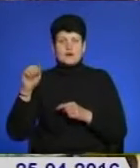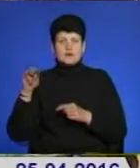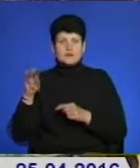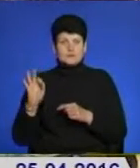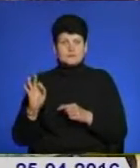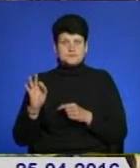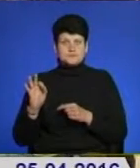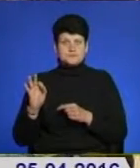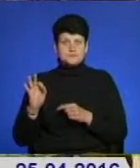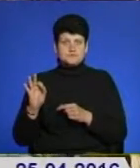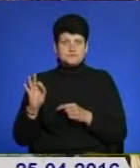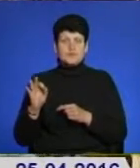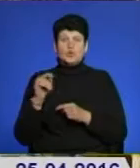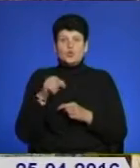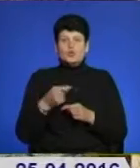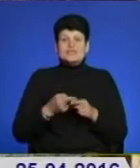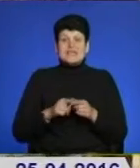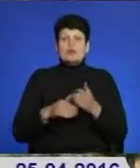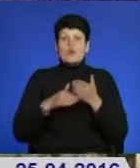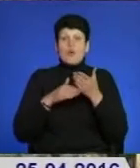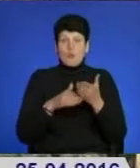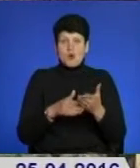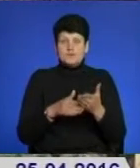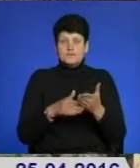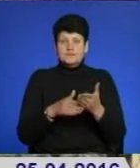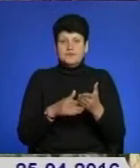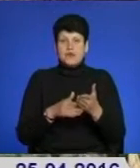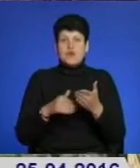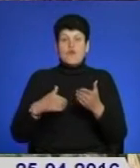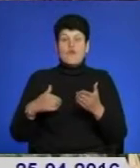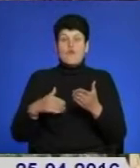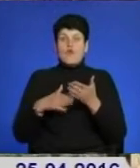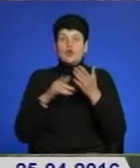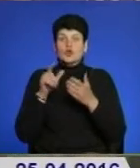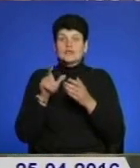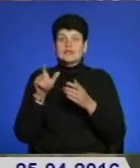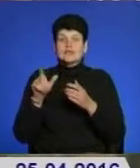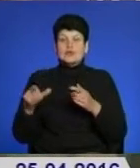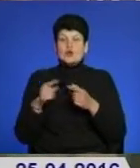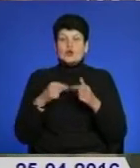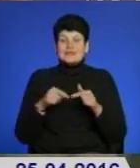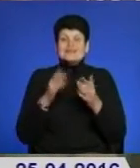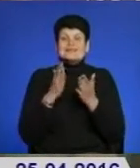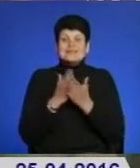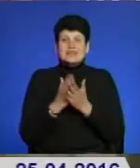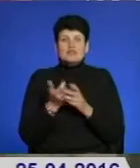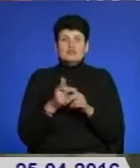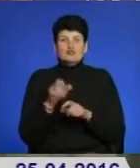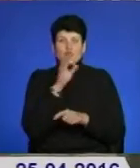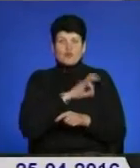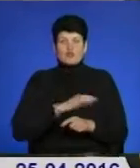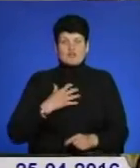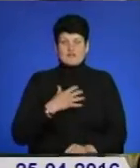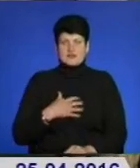антитерористичної операції. Тому ця допомога волонтерської організації є для нас надзвичайно корисною і